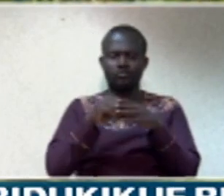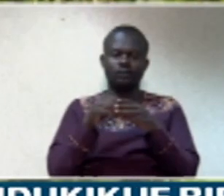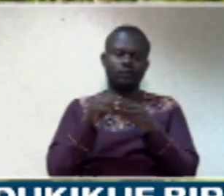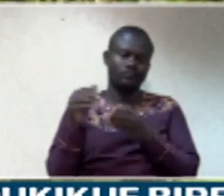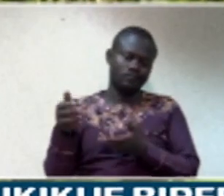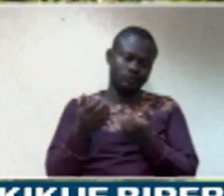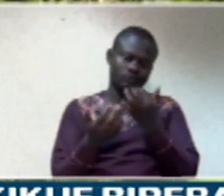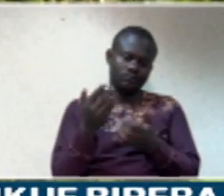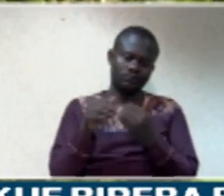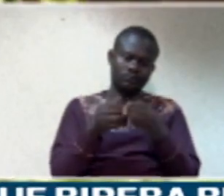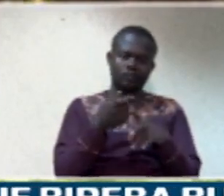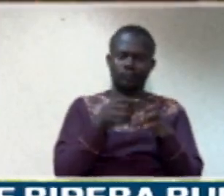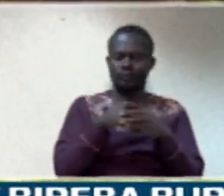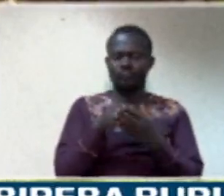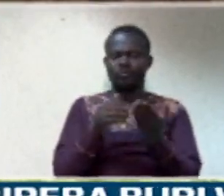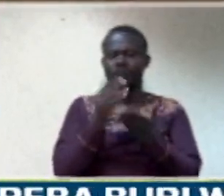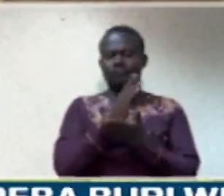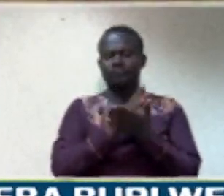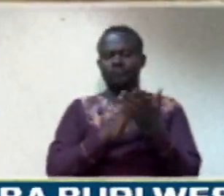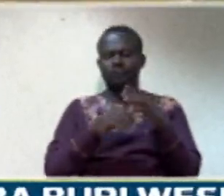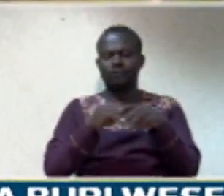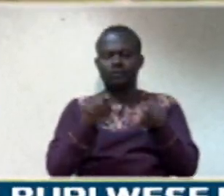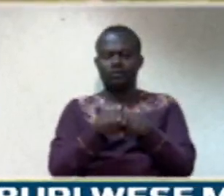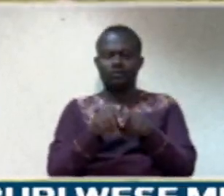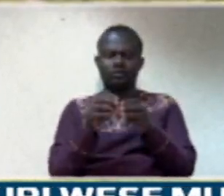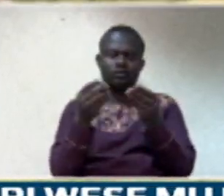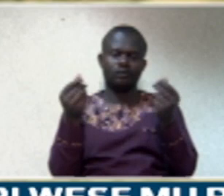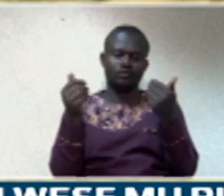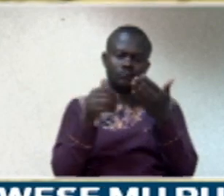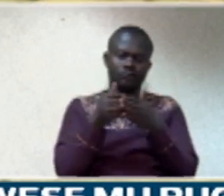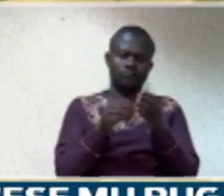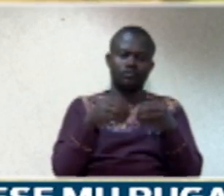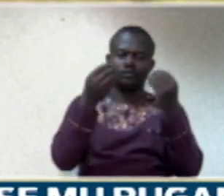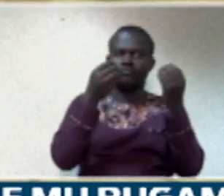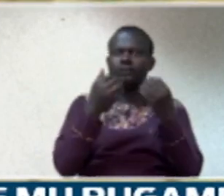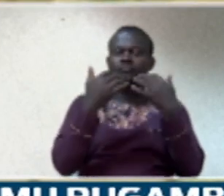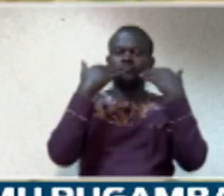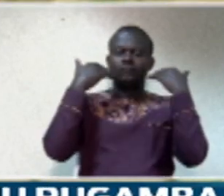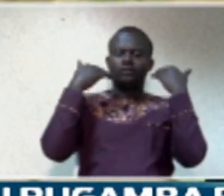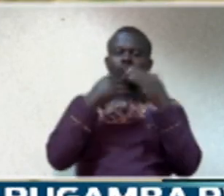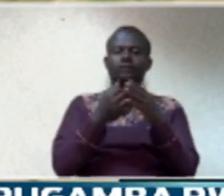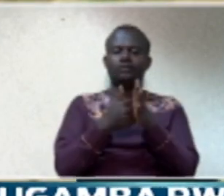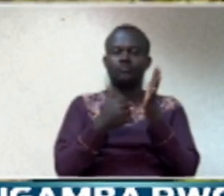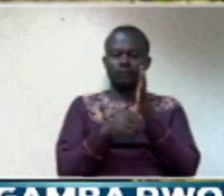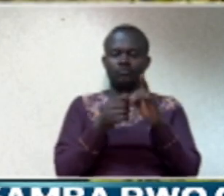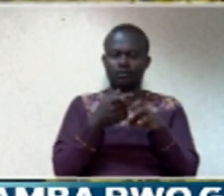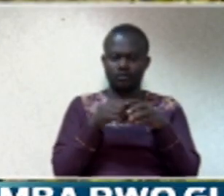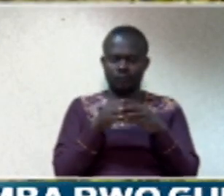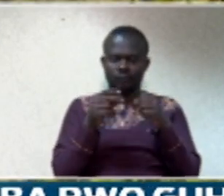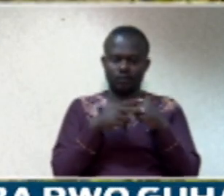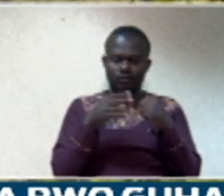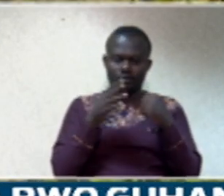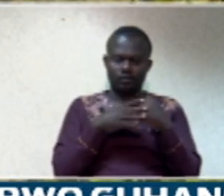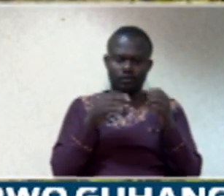amakara n'ibindi bicanwa bikomoka ku bimera nka bimwe mu byangiza ibidukikije bikanatanga umwuka wangiza ikirere rukava ku kigero cya